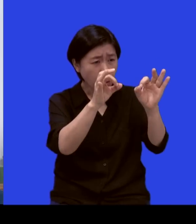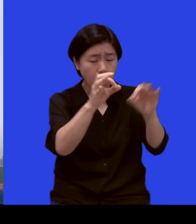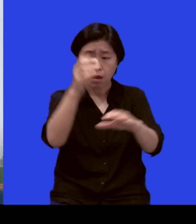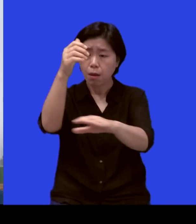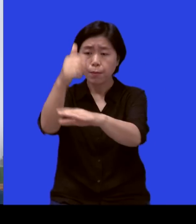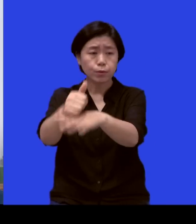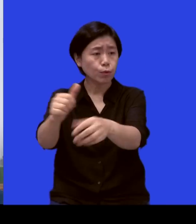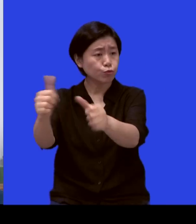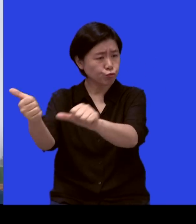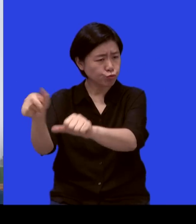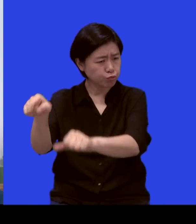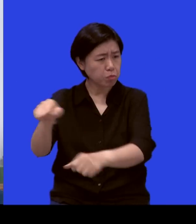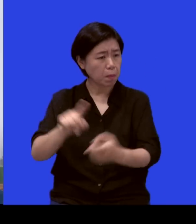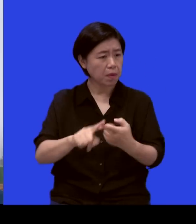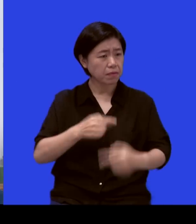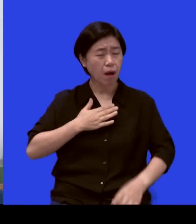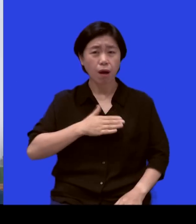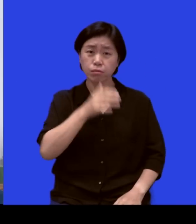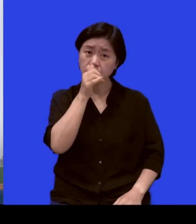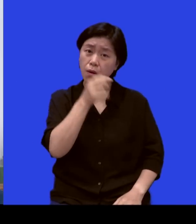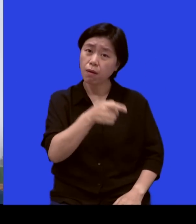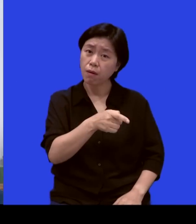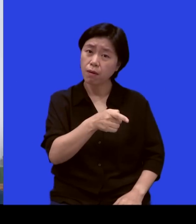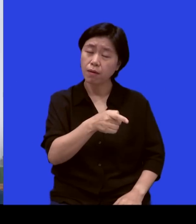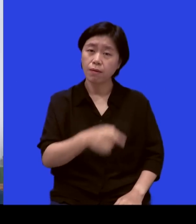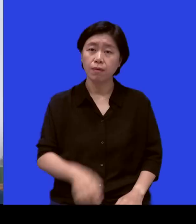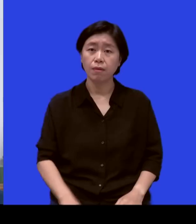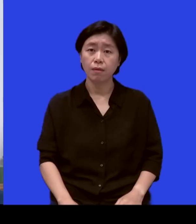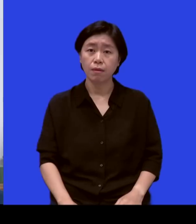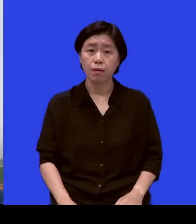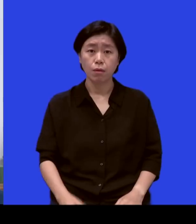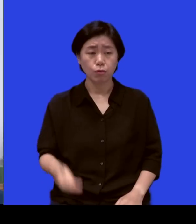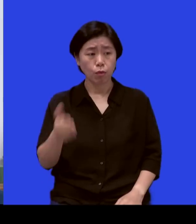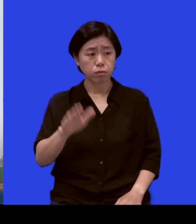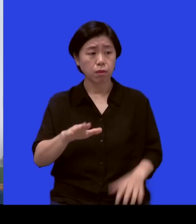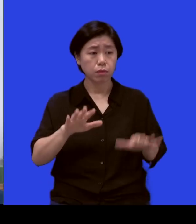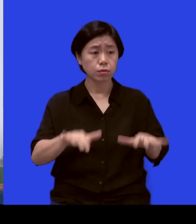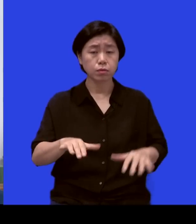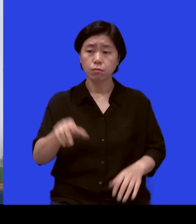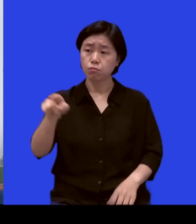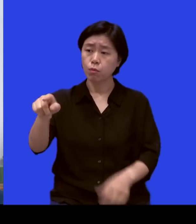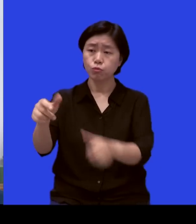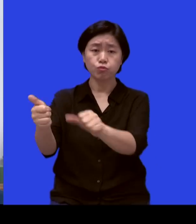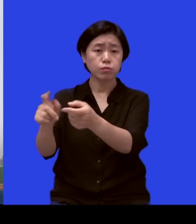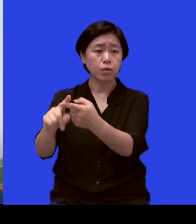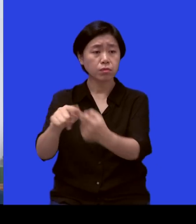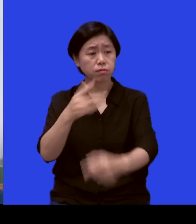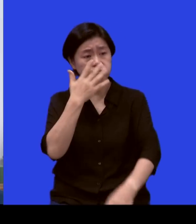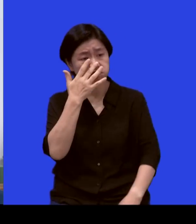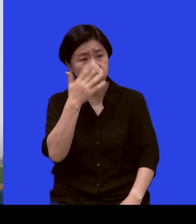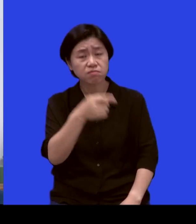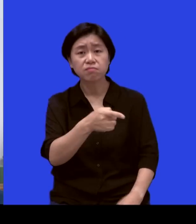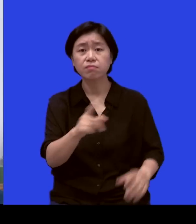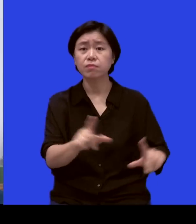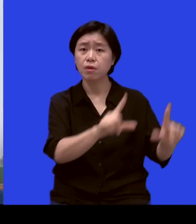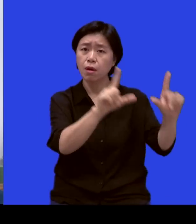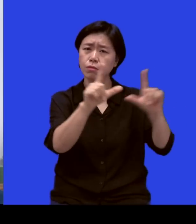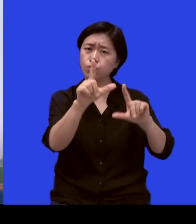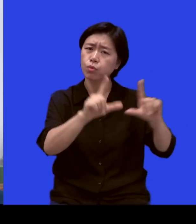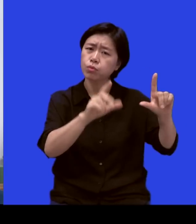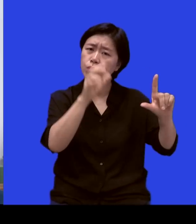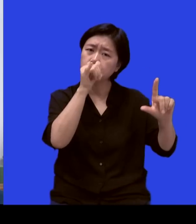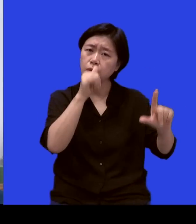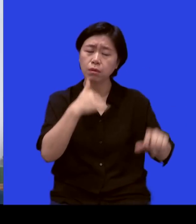끝이 나는데 이 사람들이 다 어리석게 이렇게 같이 여행하고 있구나. 그러니까 세상 사람들이 다